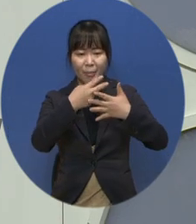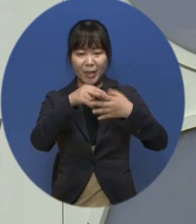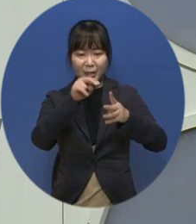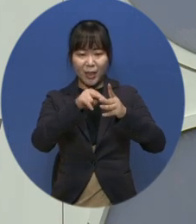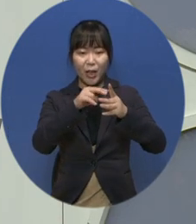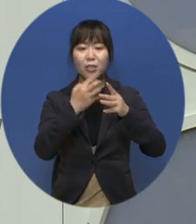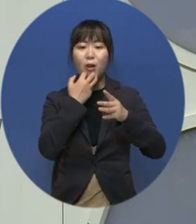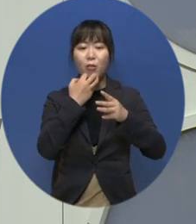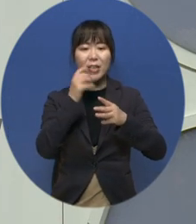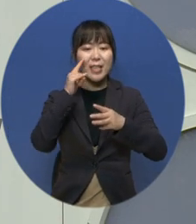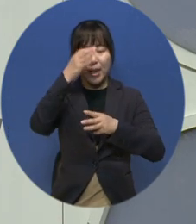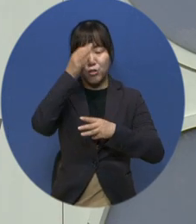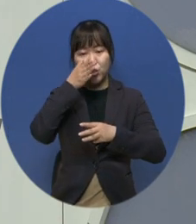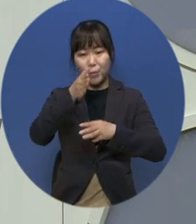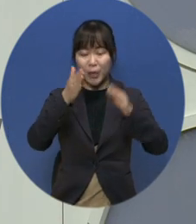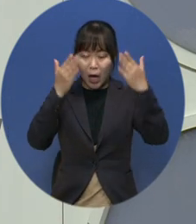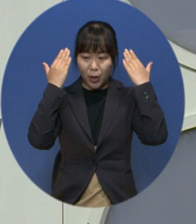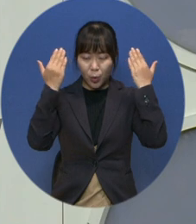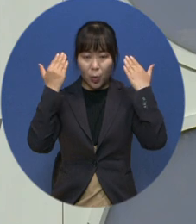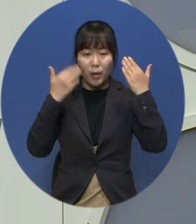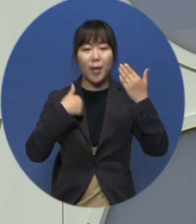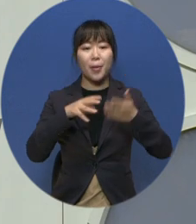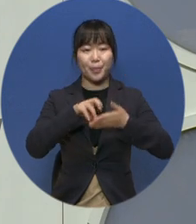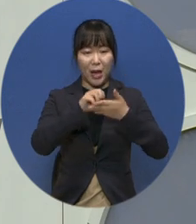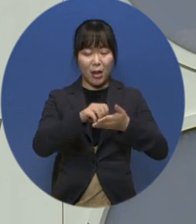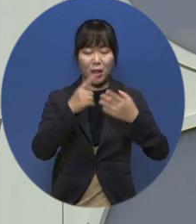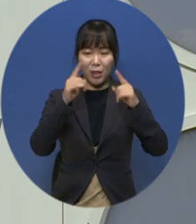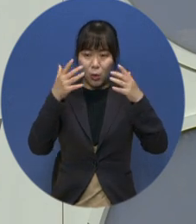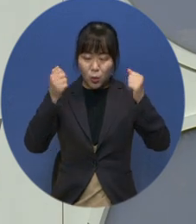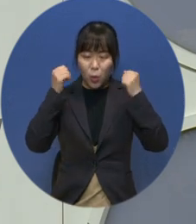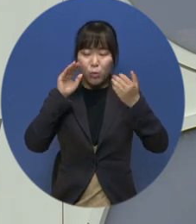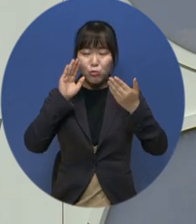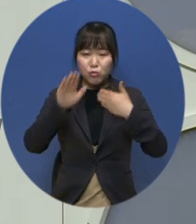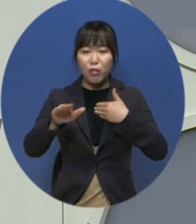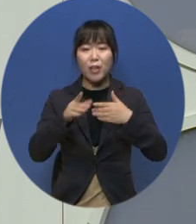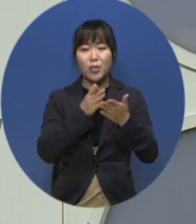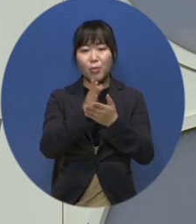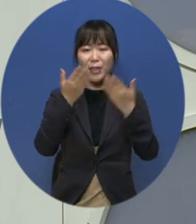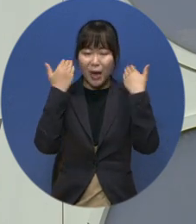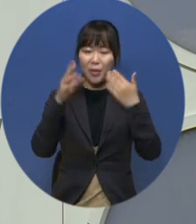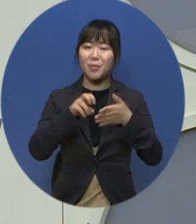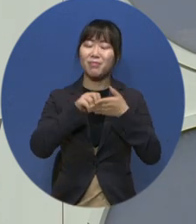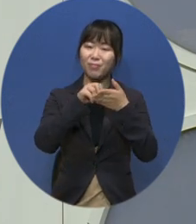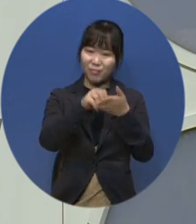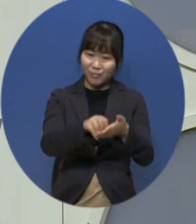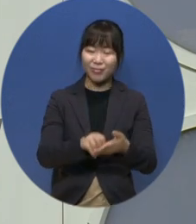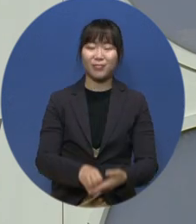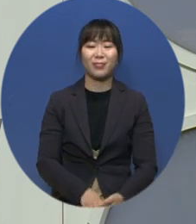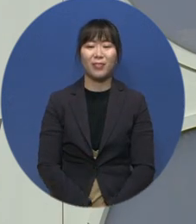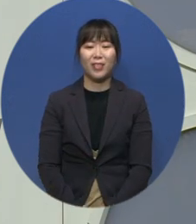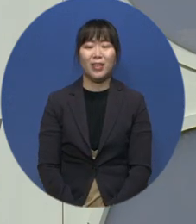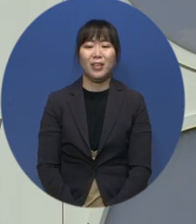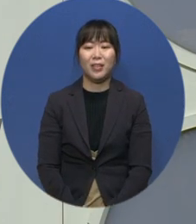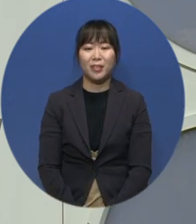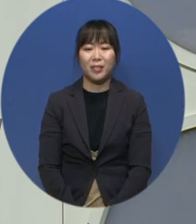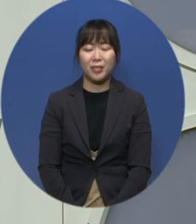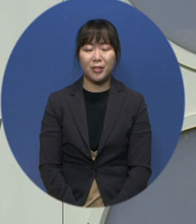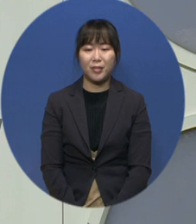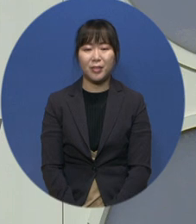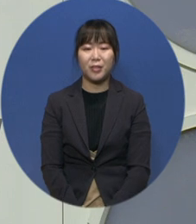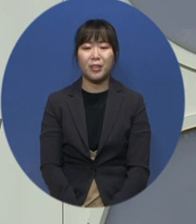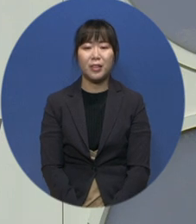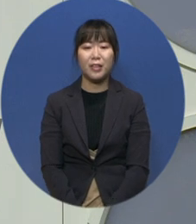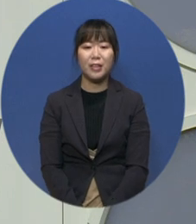서울예술전문학교를 들어갔죠. 대학을 졸업하고. 네, 대학을 졸업하고요. 또 전문학교로. 전문학교를 갔죠. 아, 대단하구만. 그 당시에